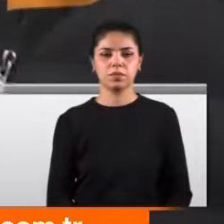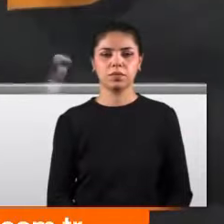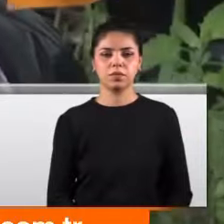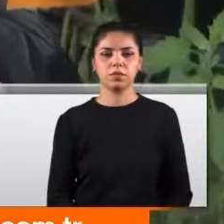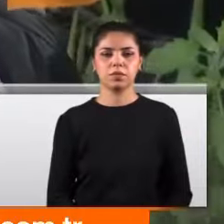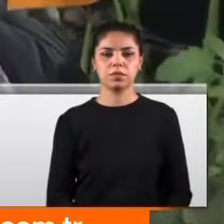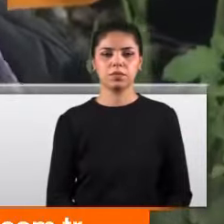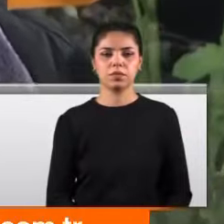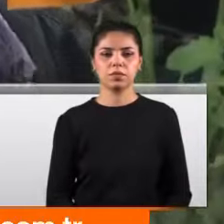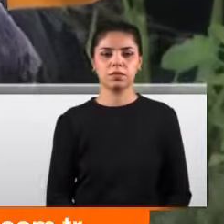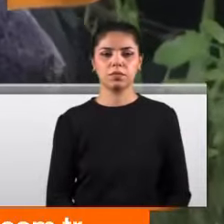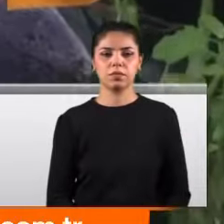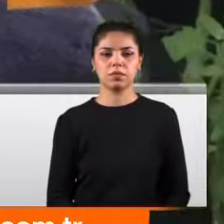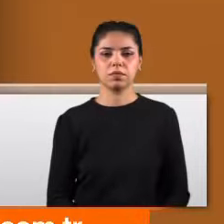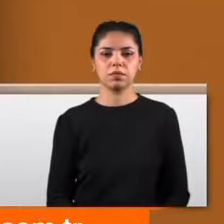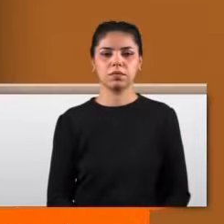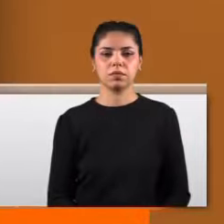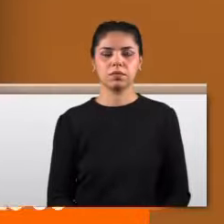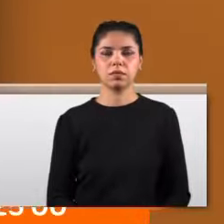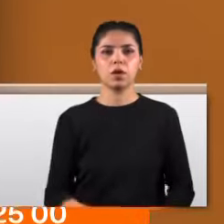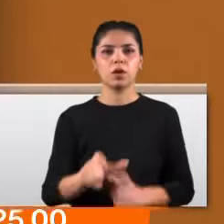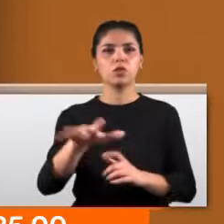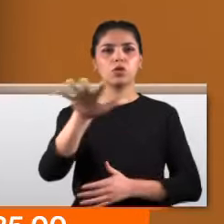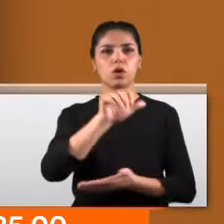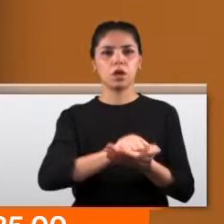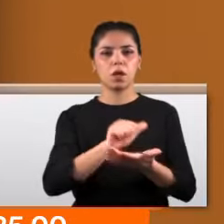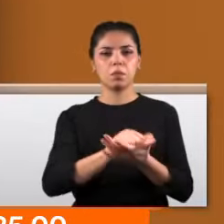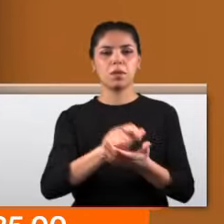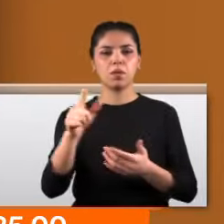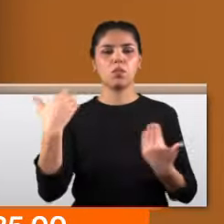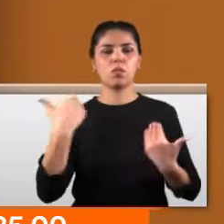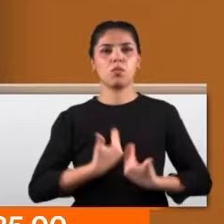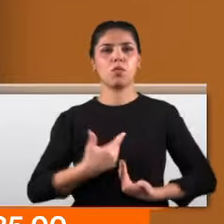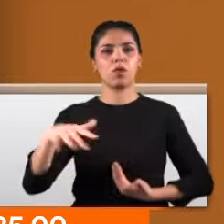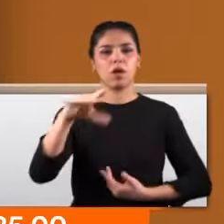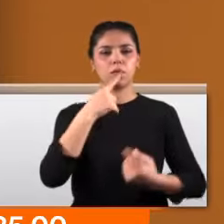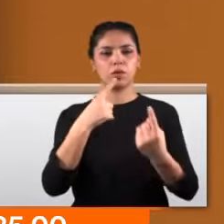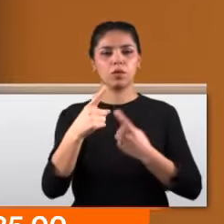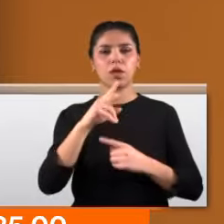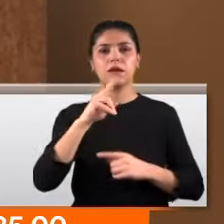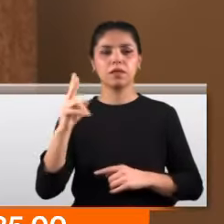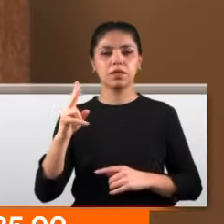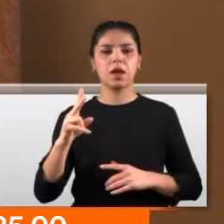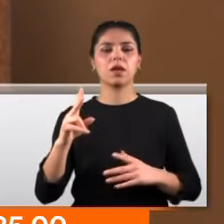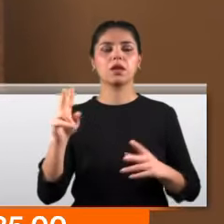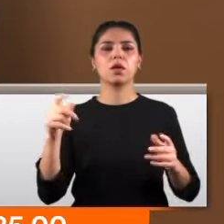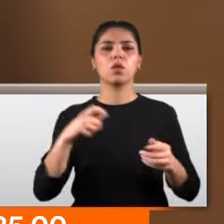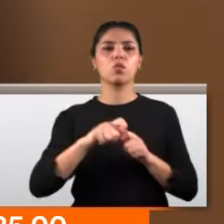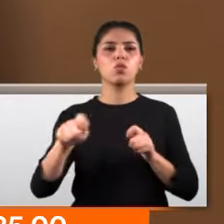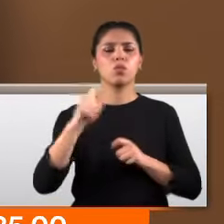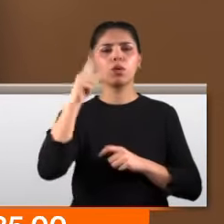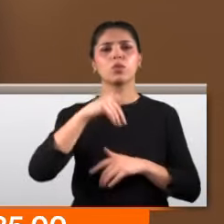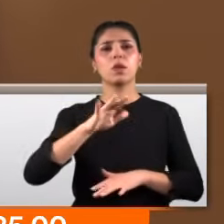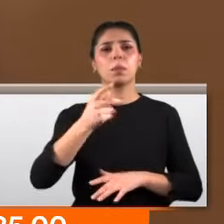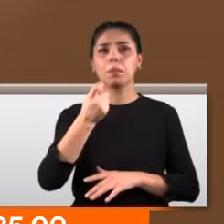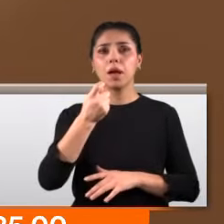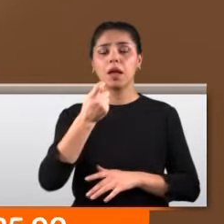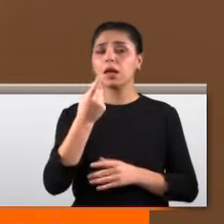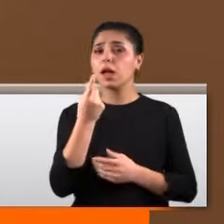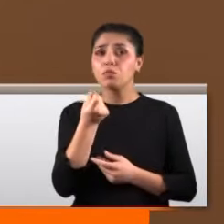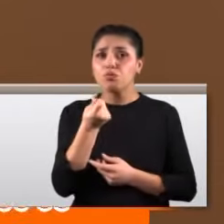milyon. Değer diyorsun. Değer bence. Sosyal medya bu kabanı konuşuyor. Nedeni, rengi, tarzı, kumaşı değil. Fiyatı